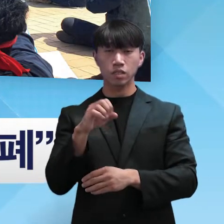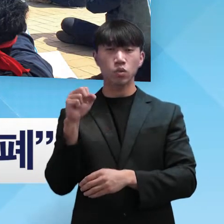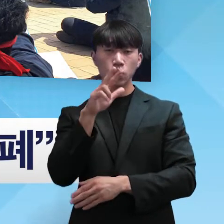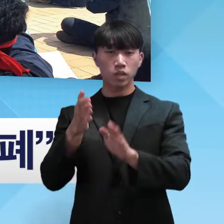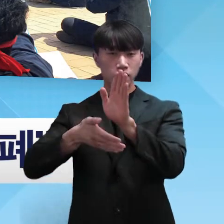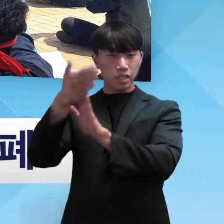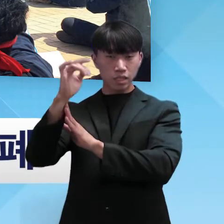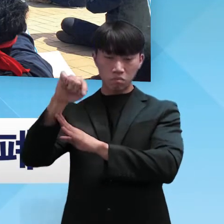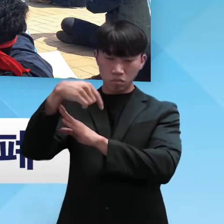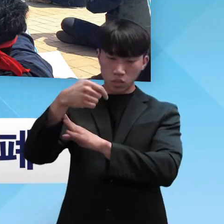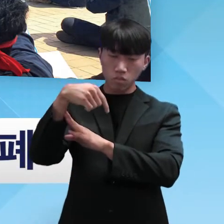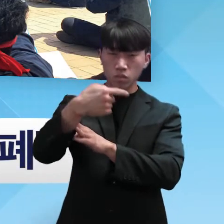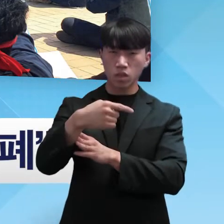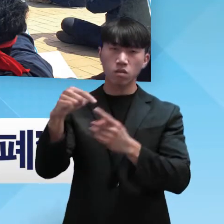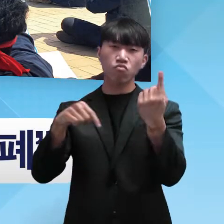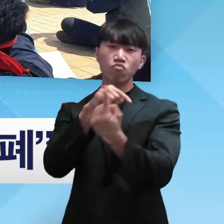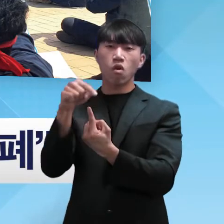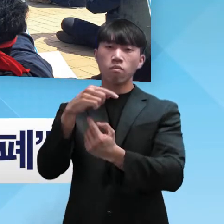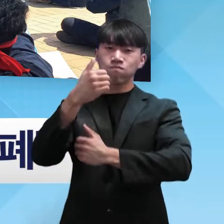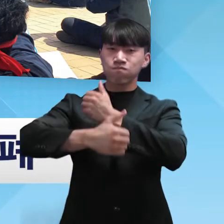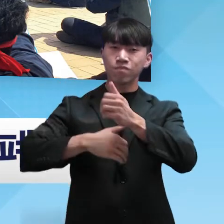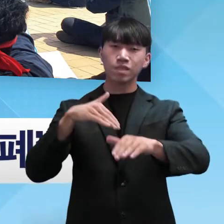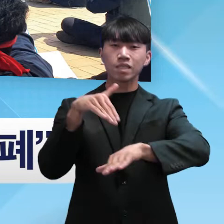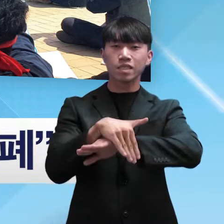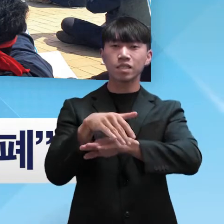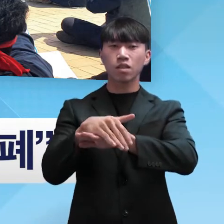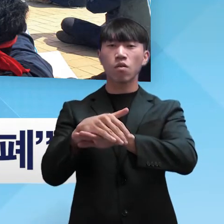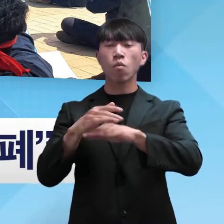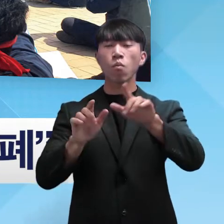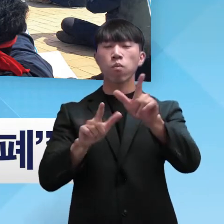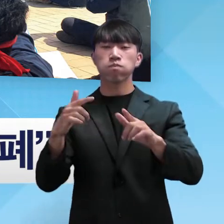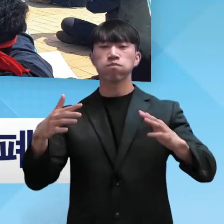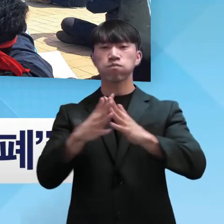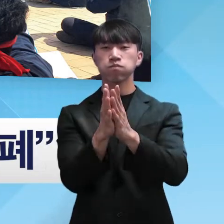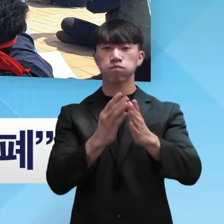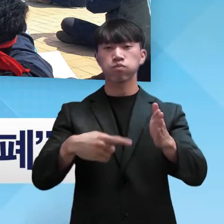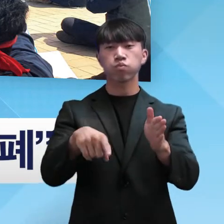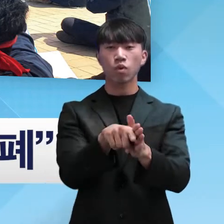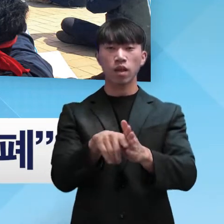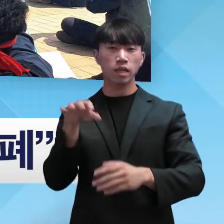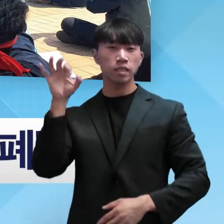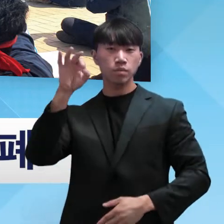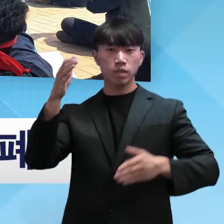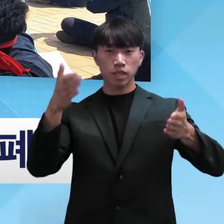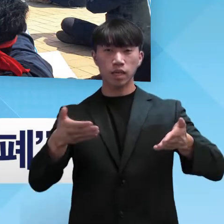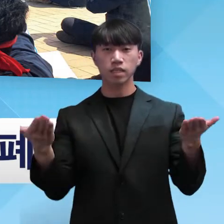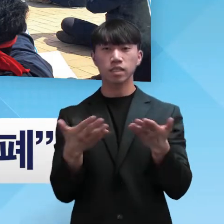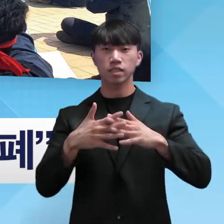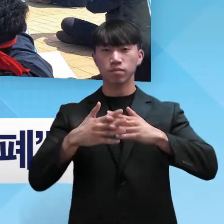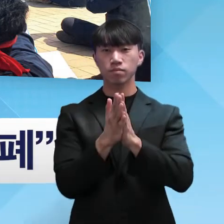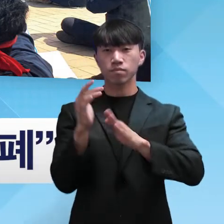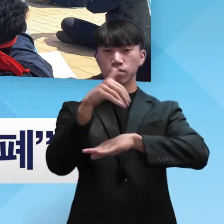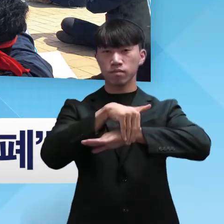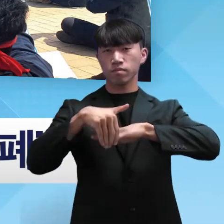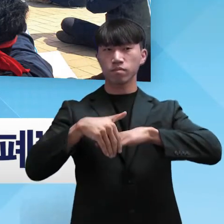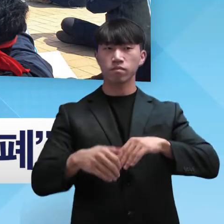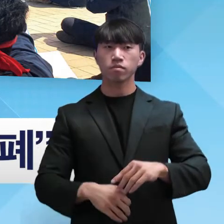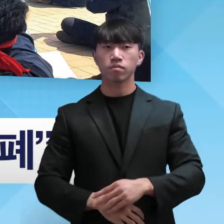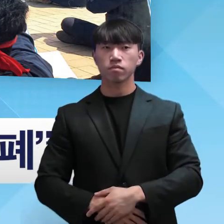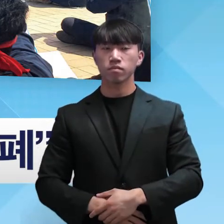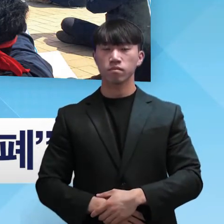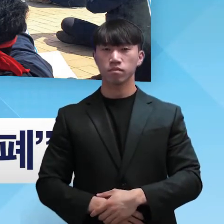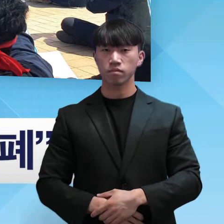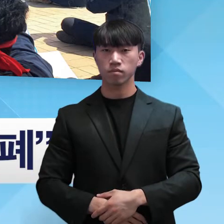이들은 용인시에서 시행사로 또다시 운영사로 위탁되는 운영방식 철폐를 위해 오는 10일 무기간 총파업을